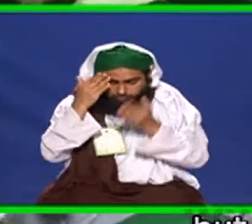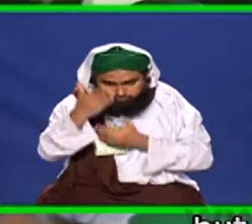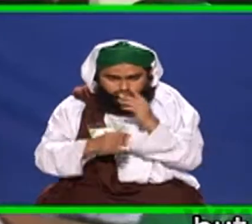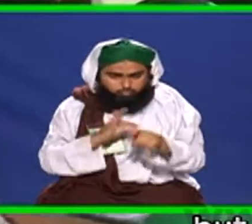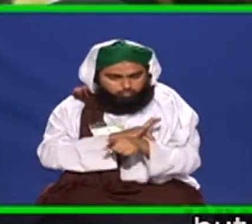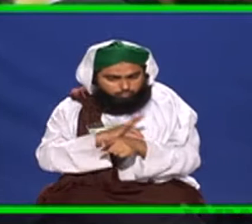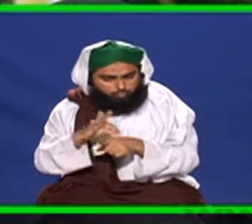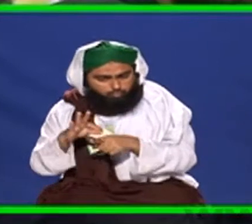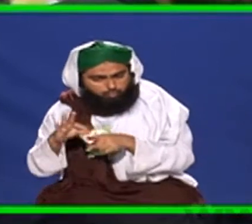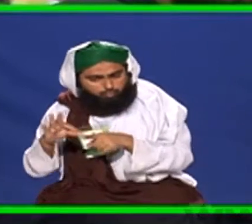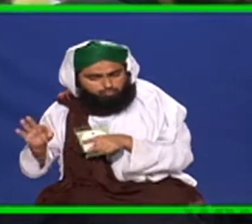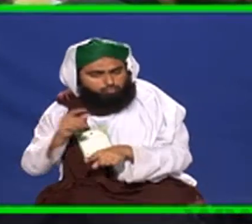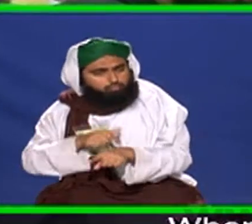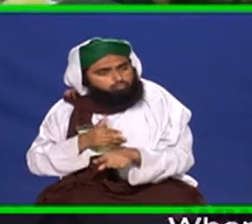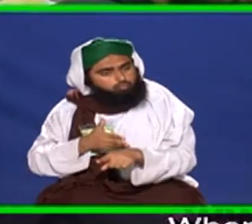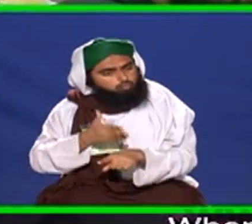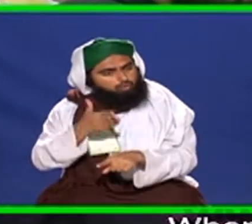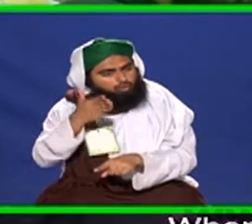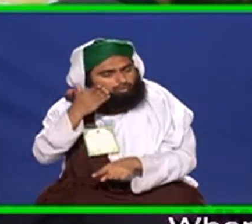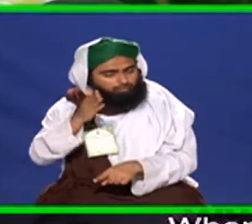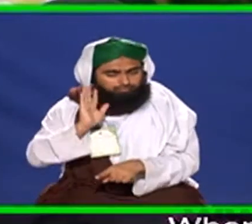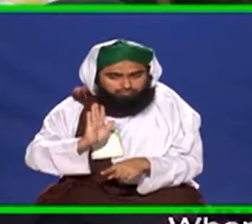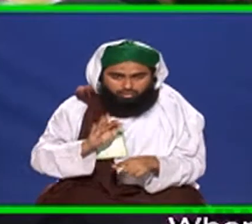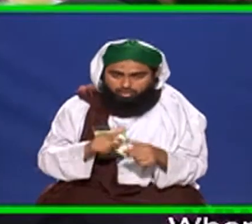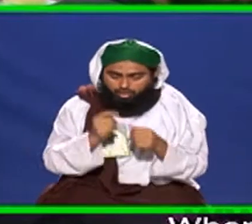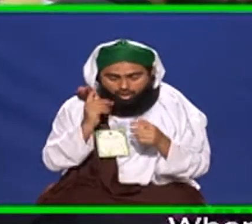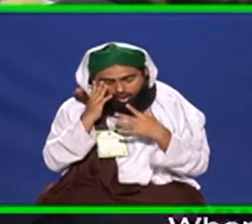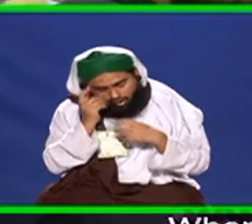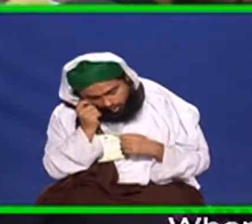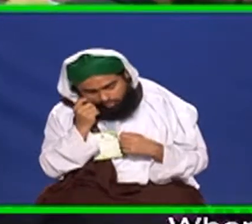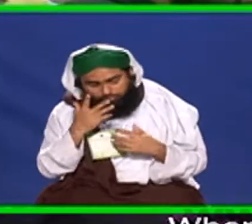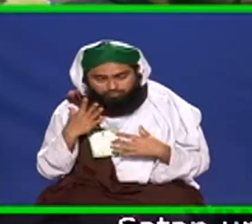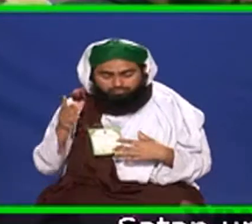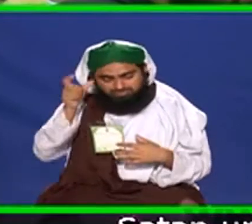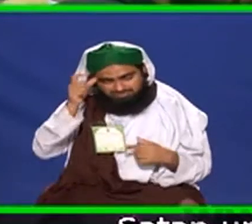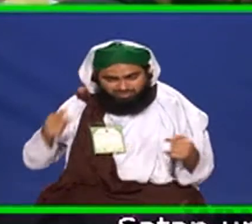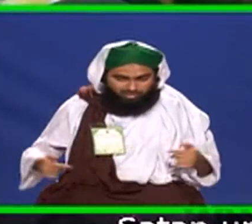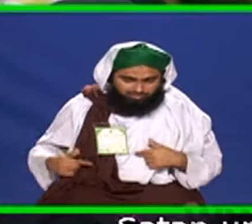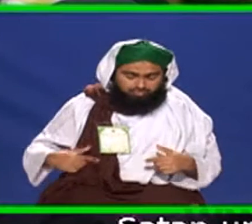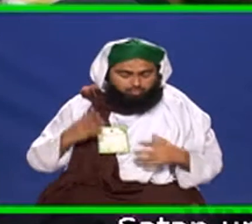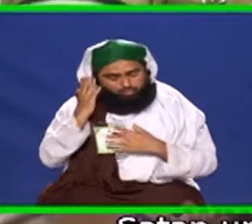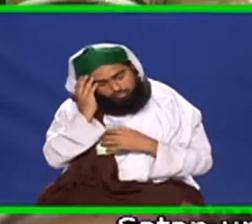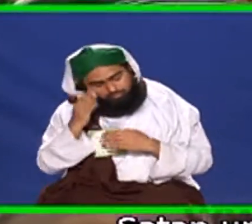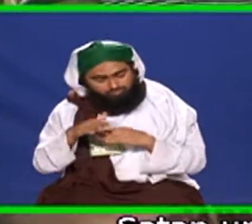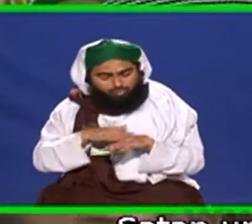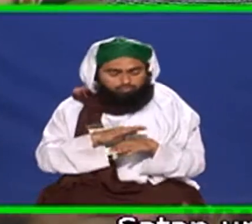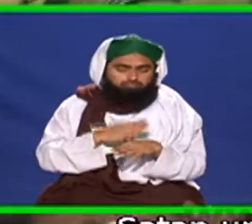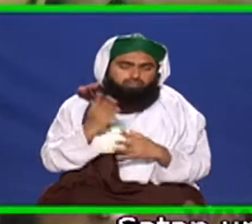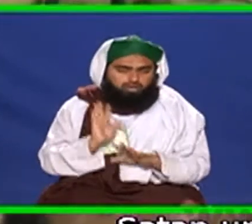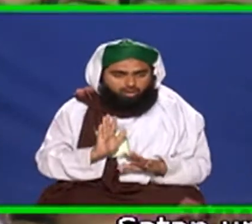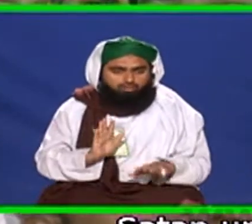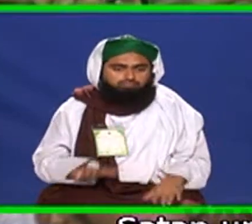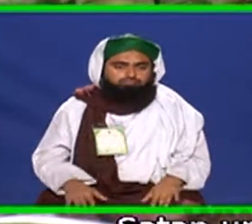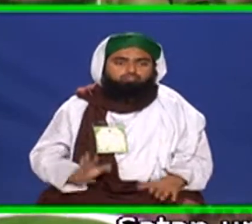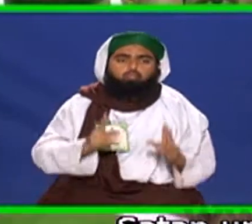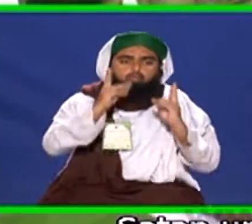پڑھ سکتے، نہ اتنی کسی ہمت. ظاہر ہے ہم کو تو کی تصویر شروع کرو تو وہ بھی پوری نہ ہو، اس سے پہلے شیطان تھپکی دینا